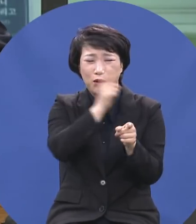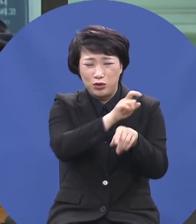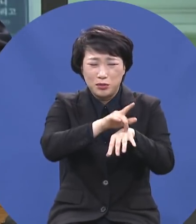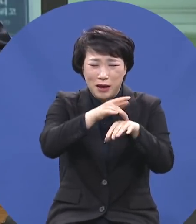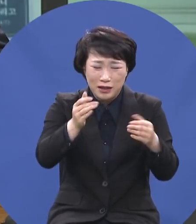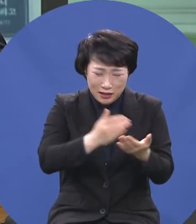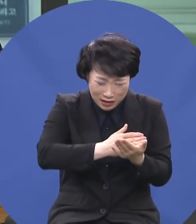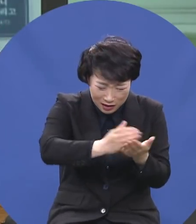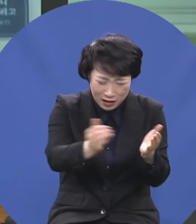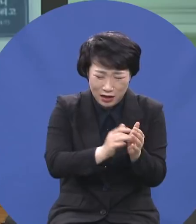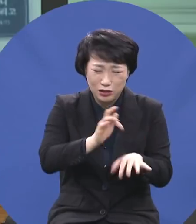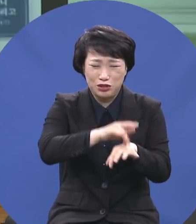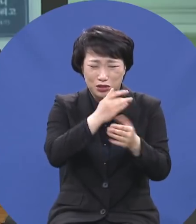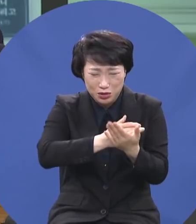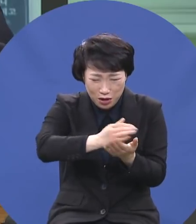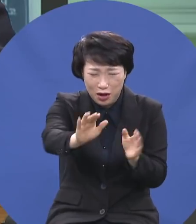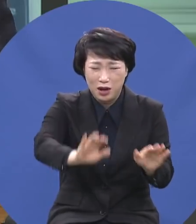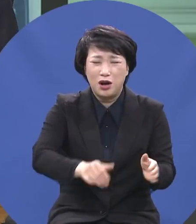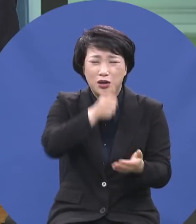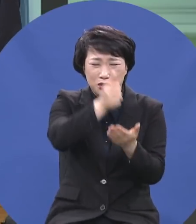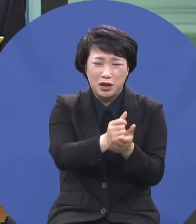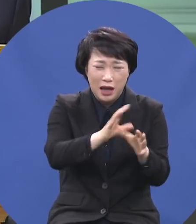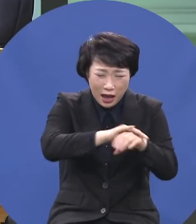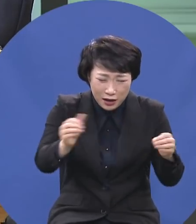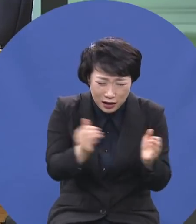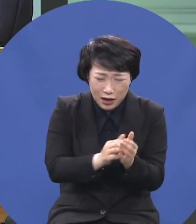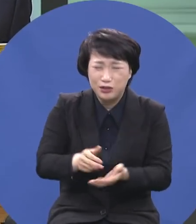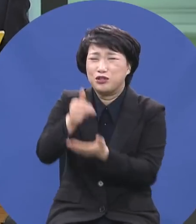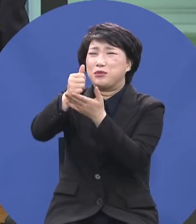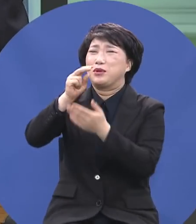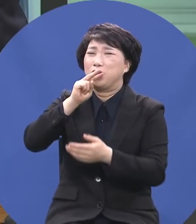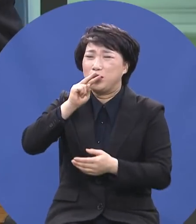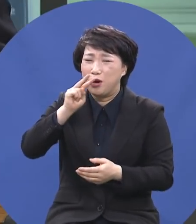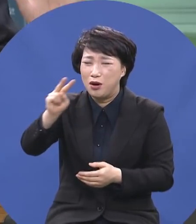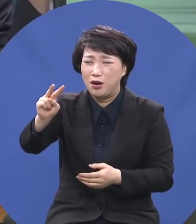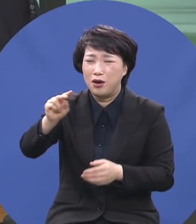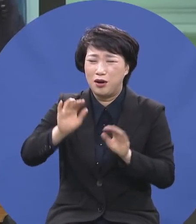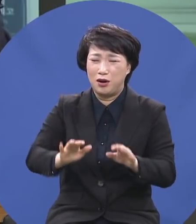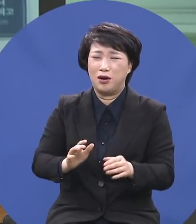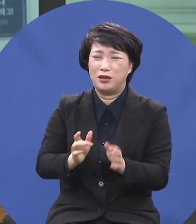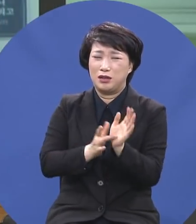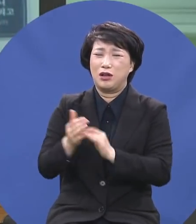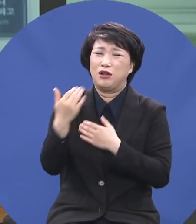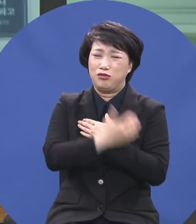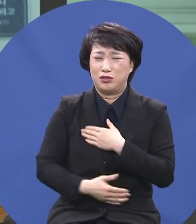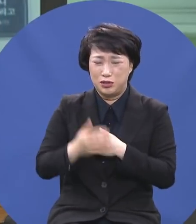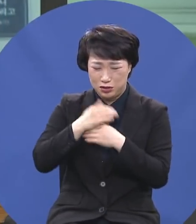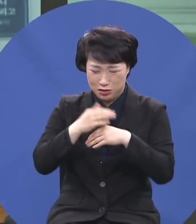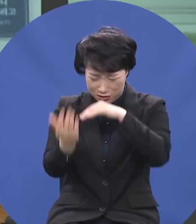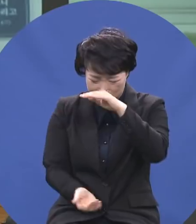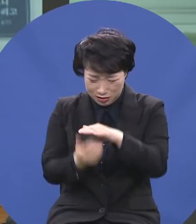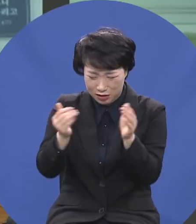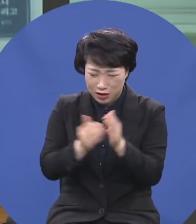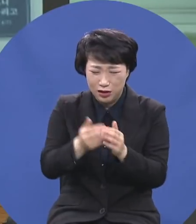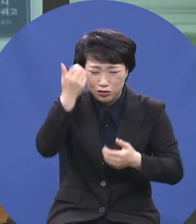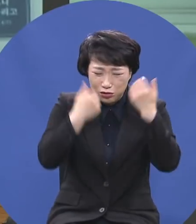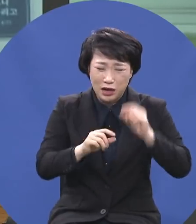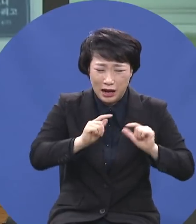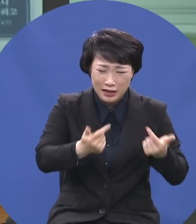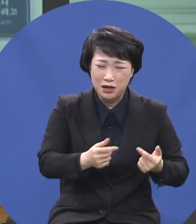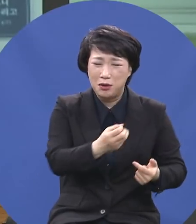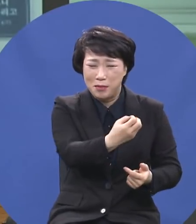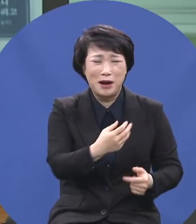마귀를 멸하고 귀신을 쫓으시고 죄를 파괴하신 주여, 자기 육신으로 이루셨으니 아무도 부인할